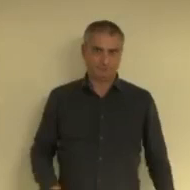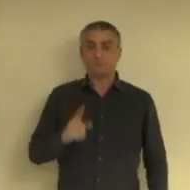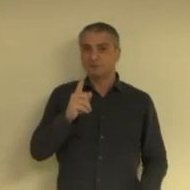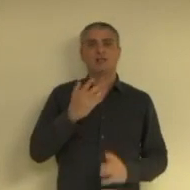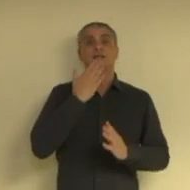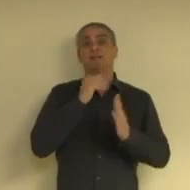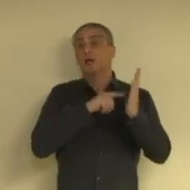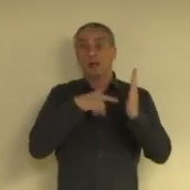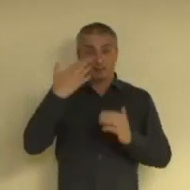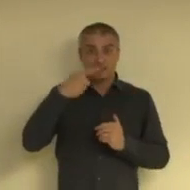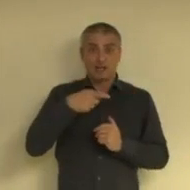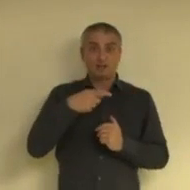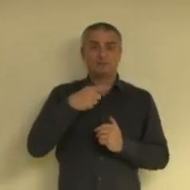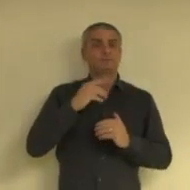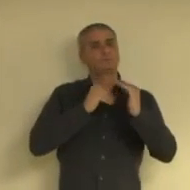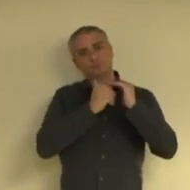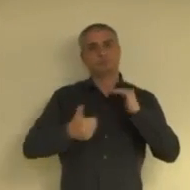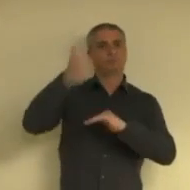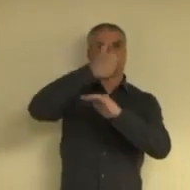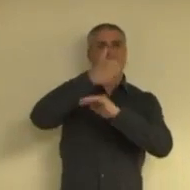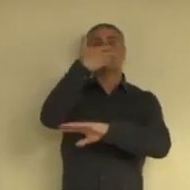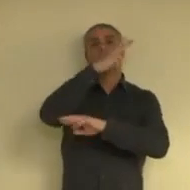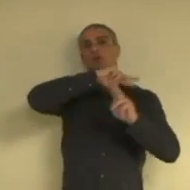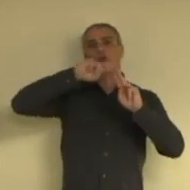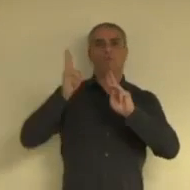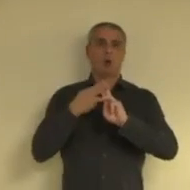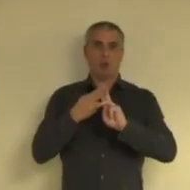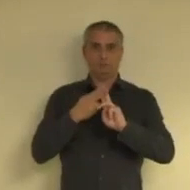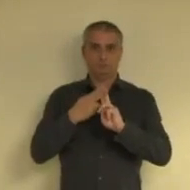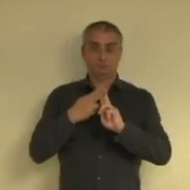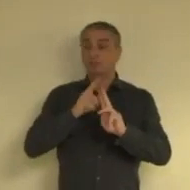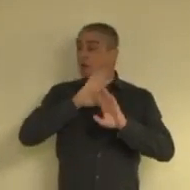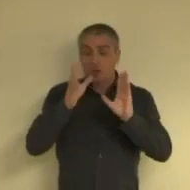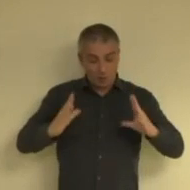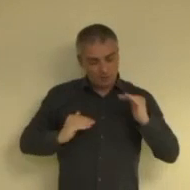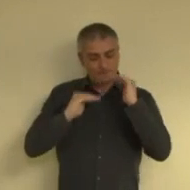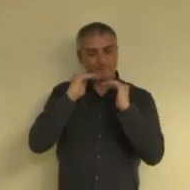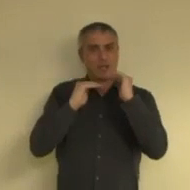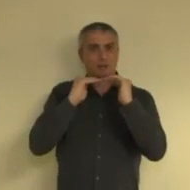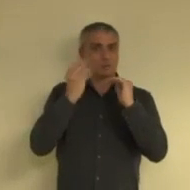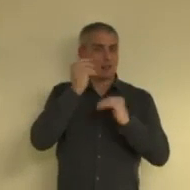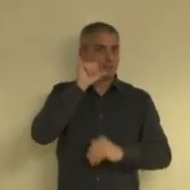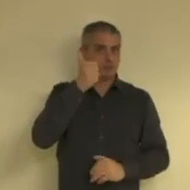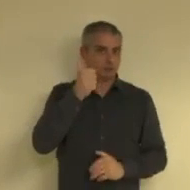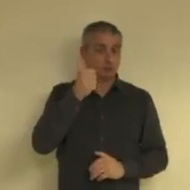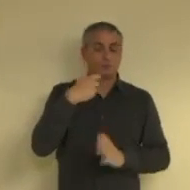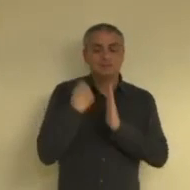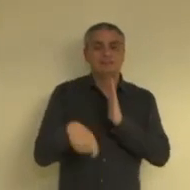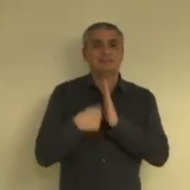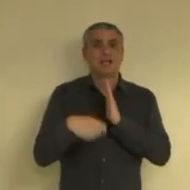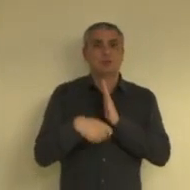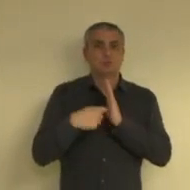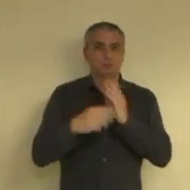זה ישים את ישראל בצמרת המדינות בעולם. כל זה ביחס להערה הראשונה,